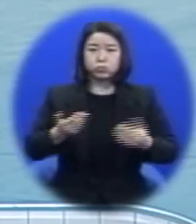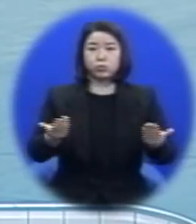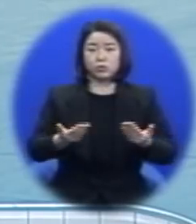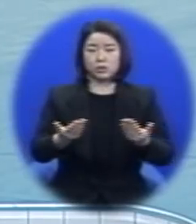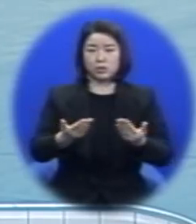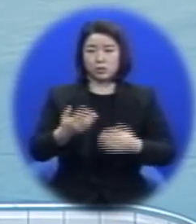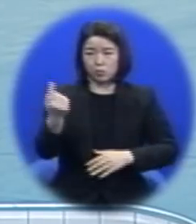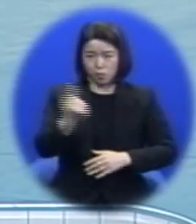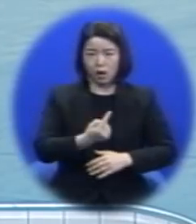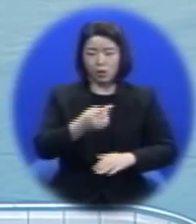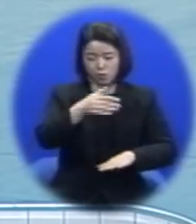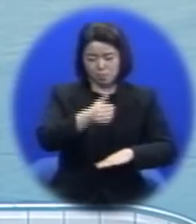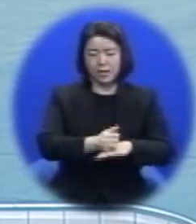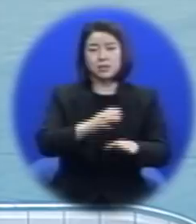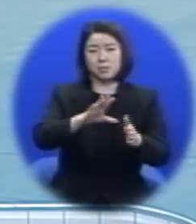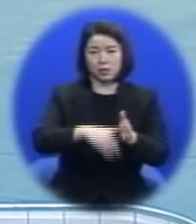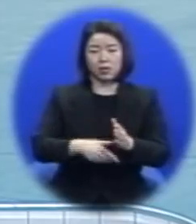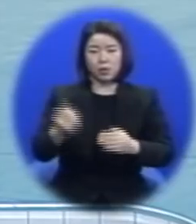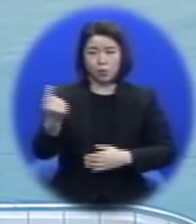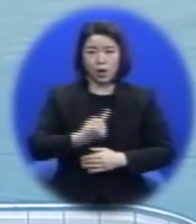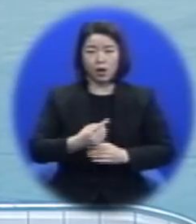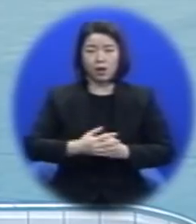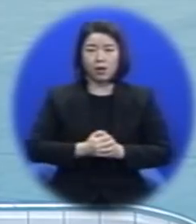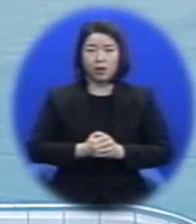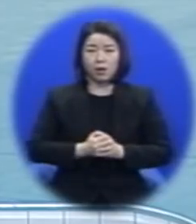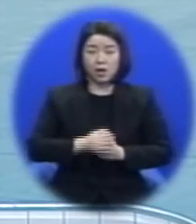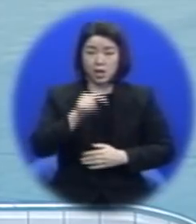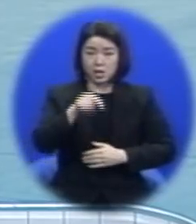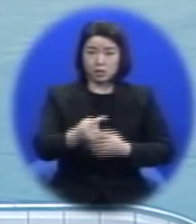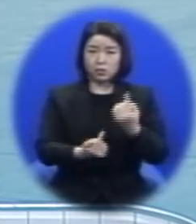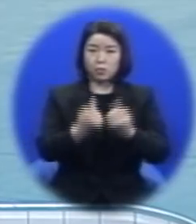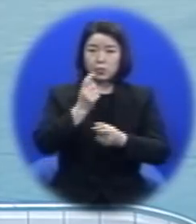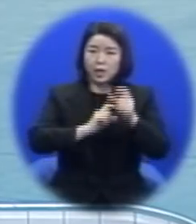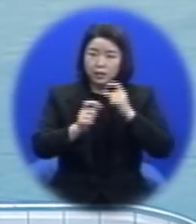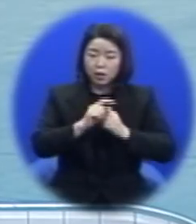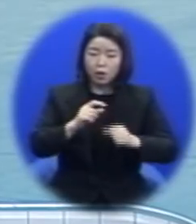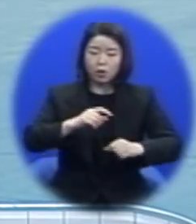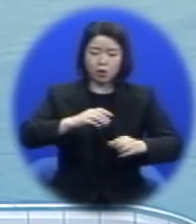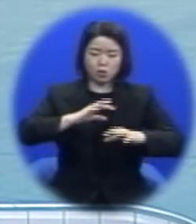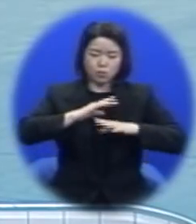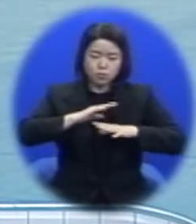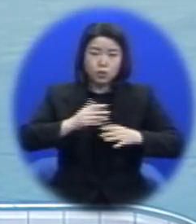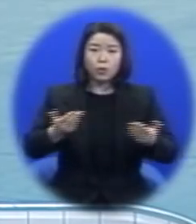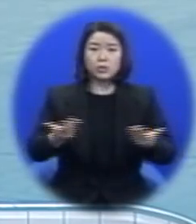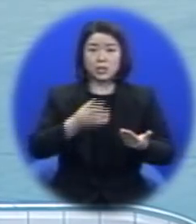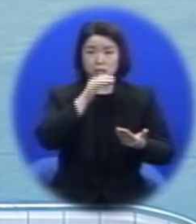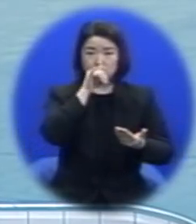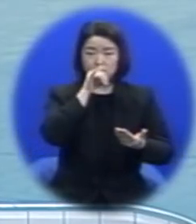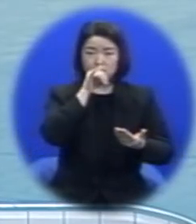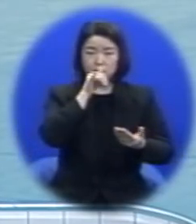옵니다. 그러나 그것보다도 훨씬 더 두려운 것이 있습니다.